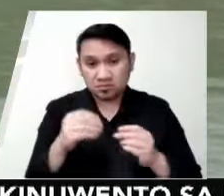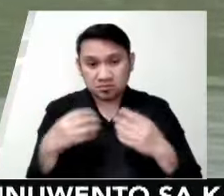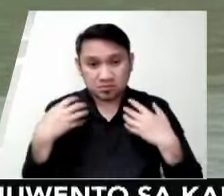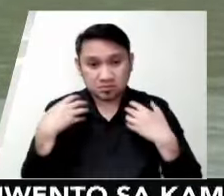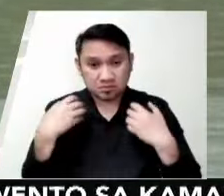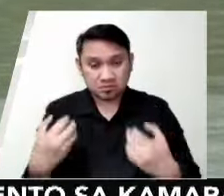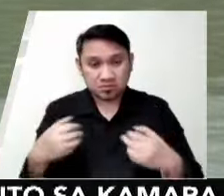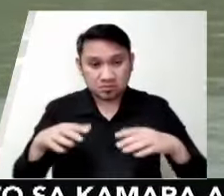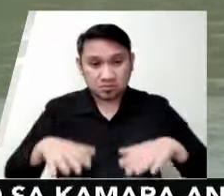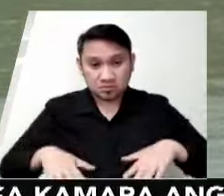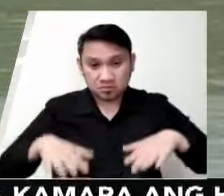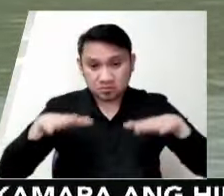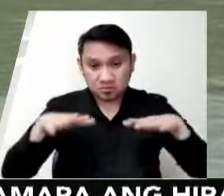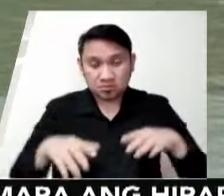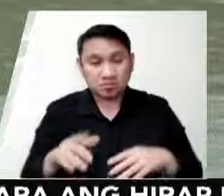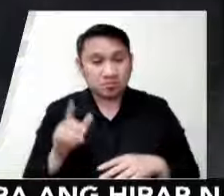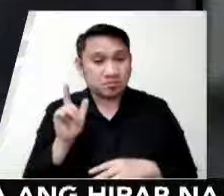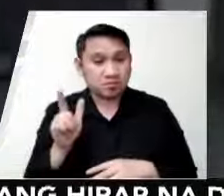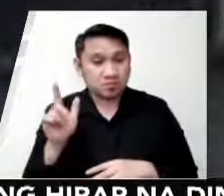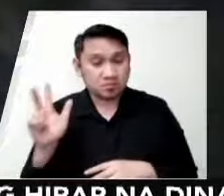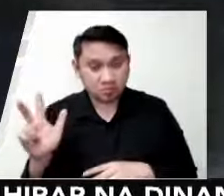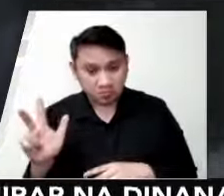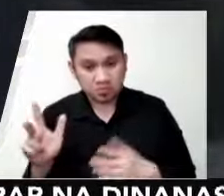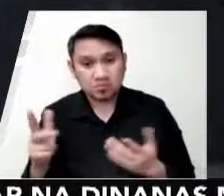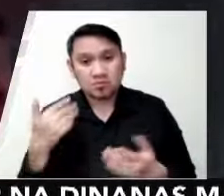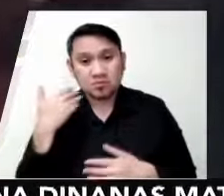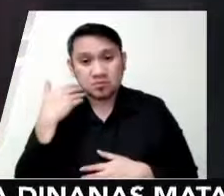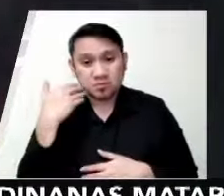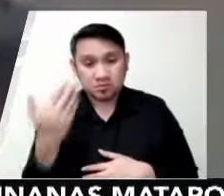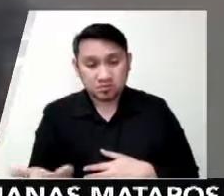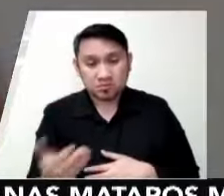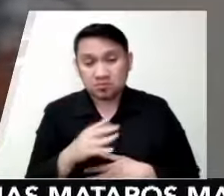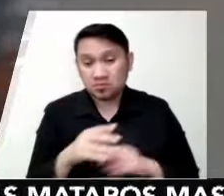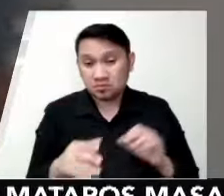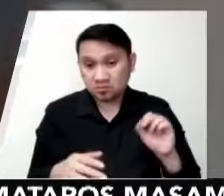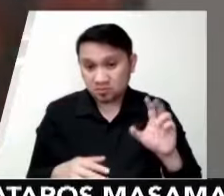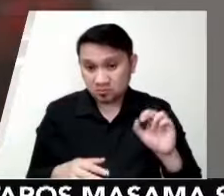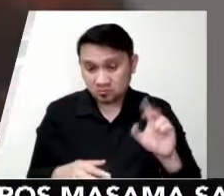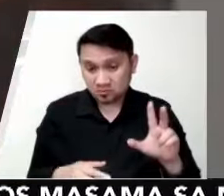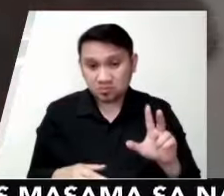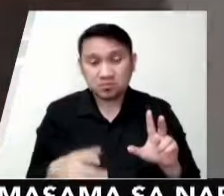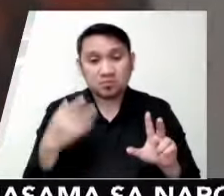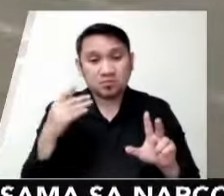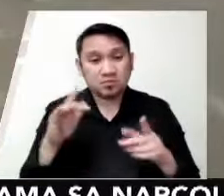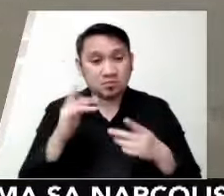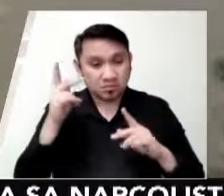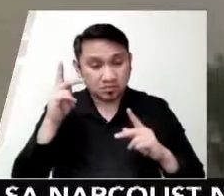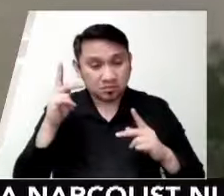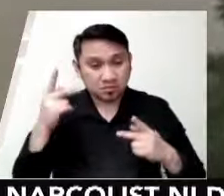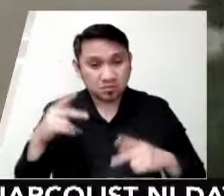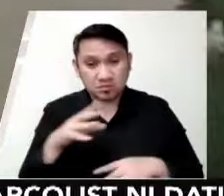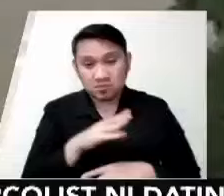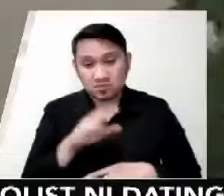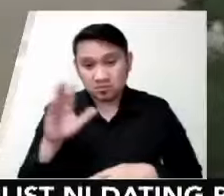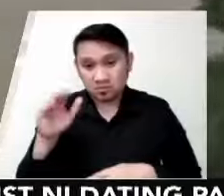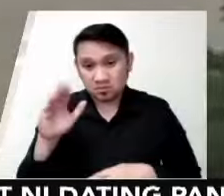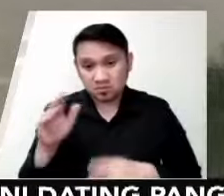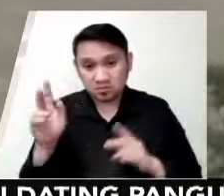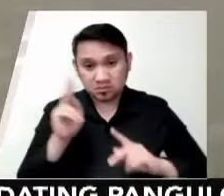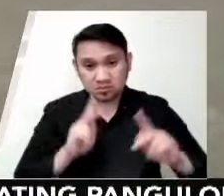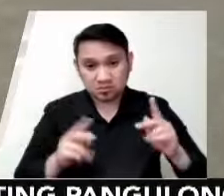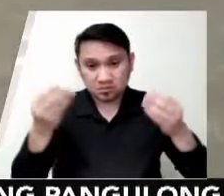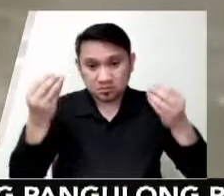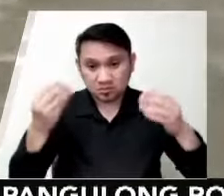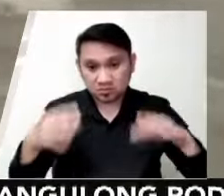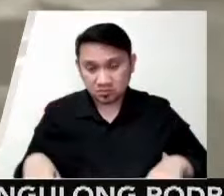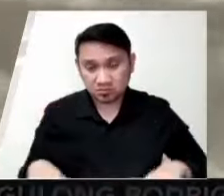umabot naman sa 23 ang napaulat na nasawi L ang sugatan at 15 ang nawawala para sa GMA integrated news bam